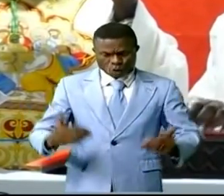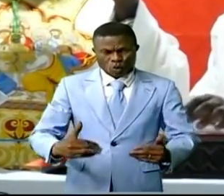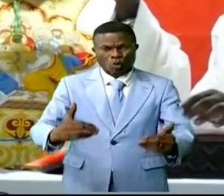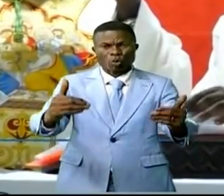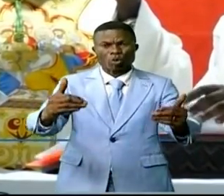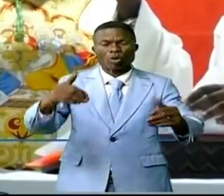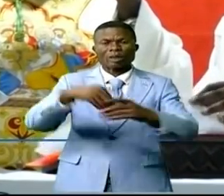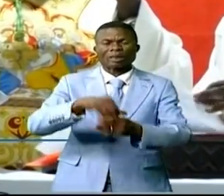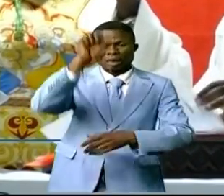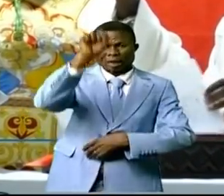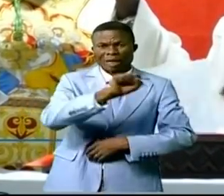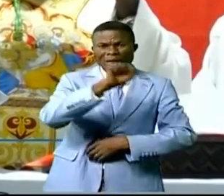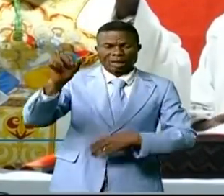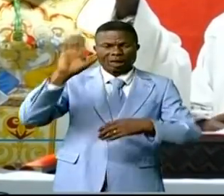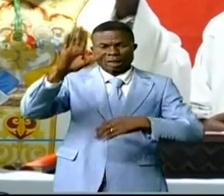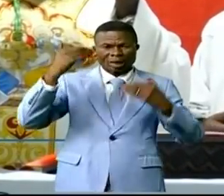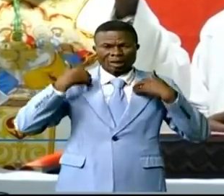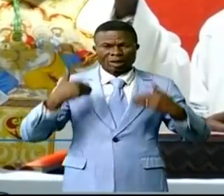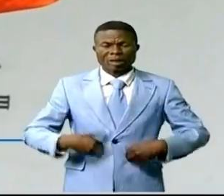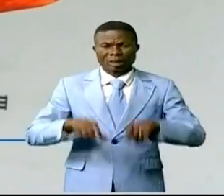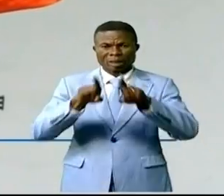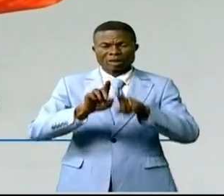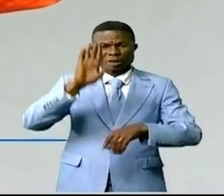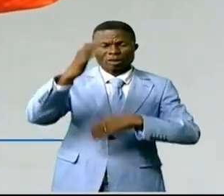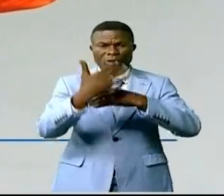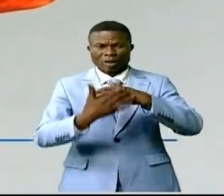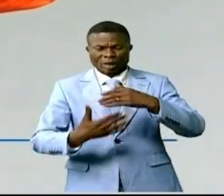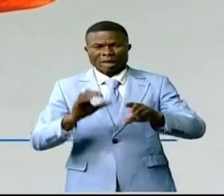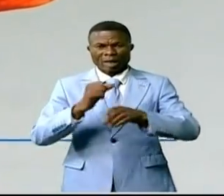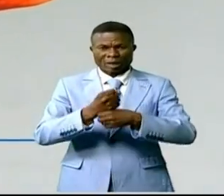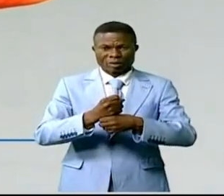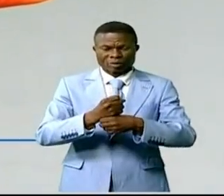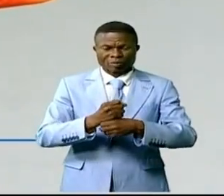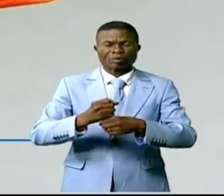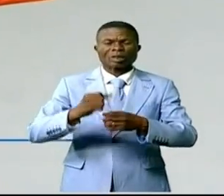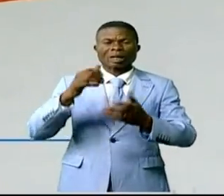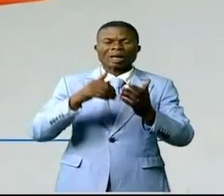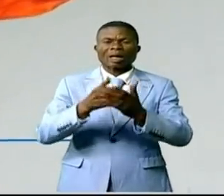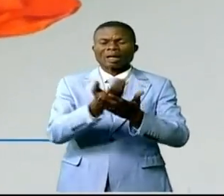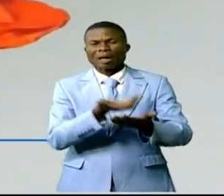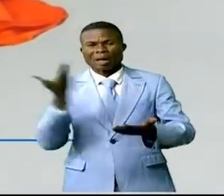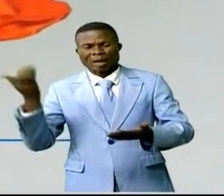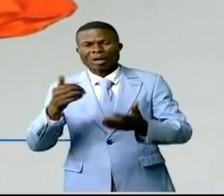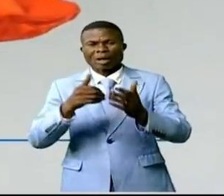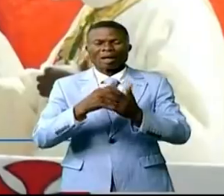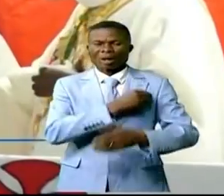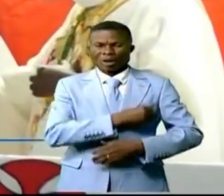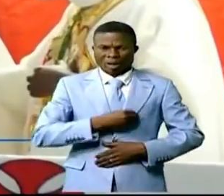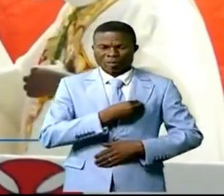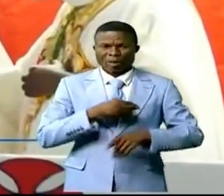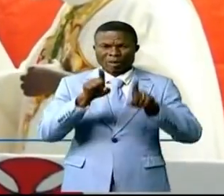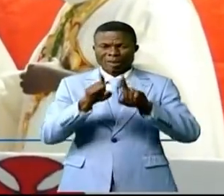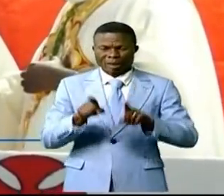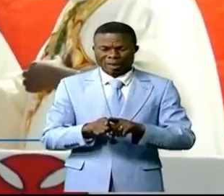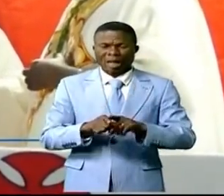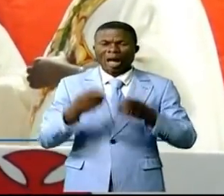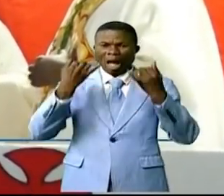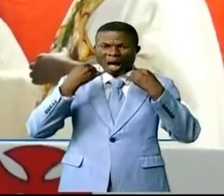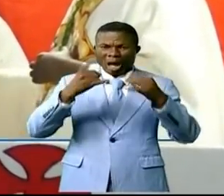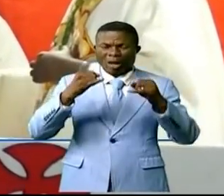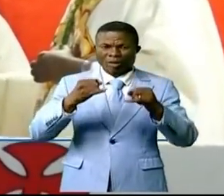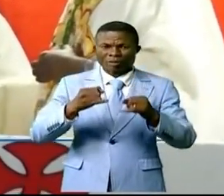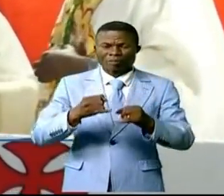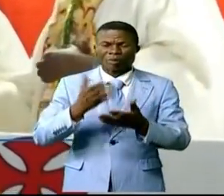les sacrements de son corps et de son sang, qui constitue la rémission des péchés et l'intégrité physique. Signalons qu'après la